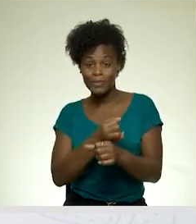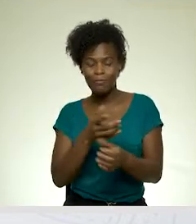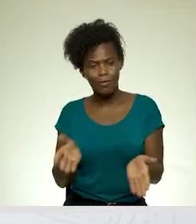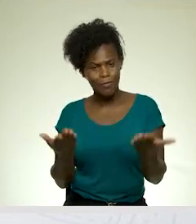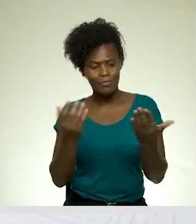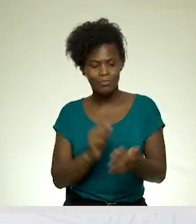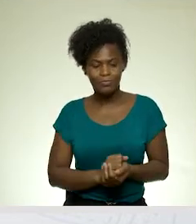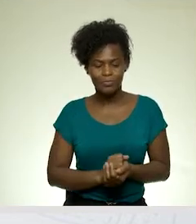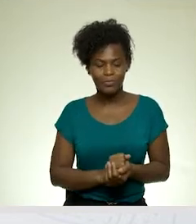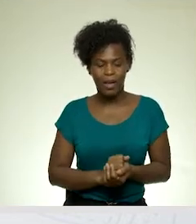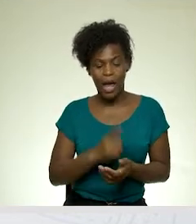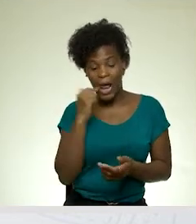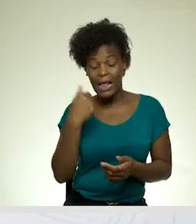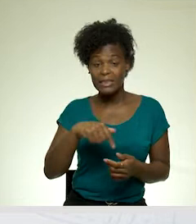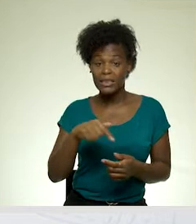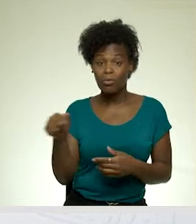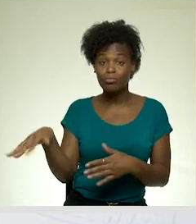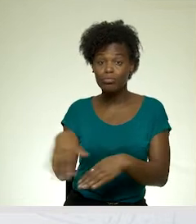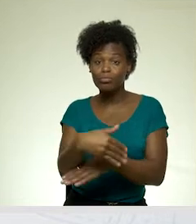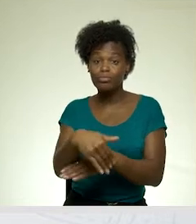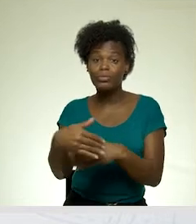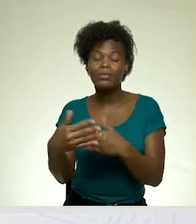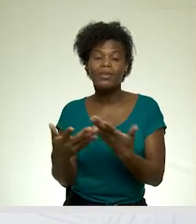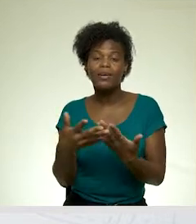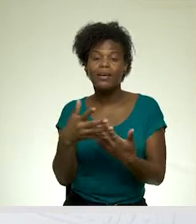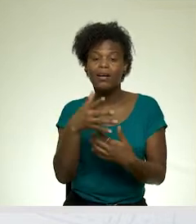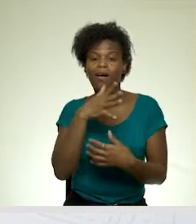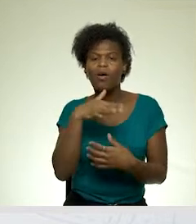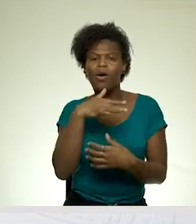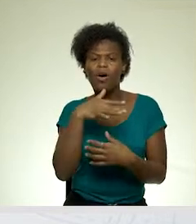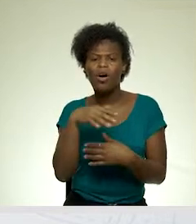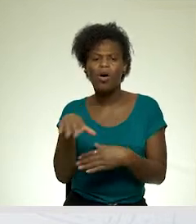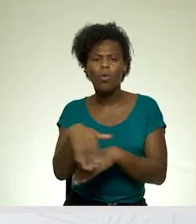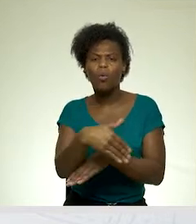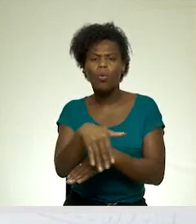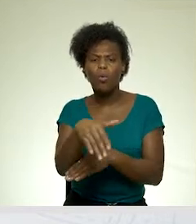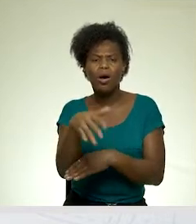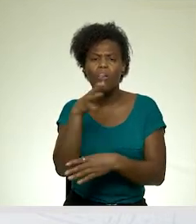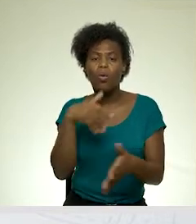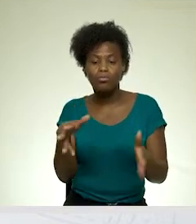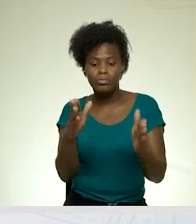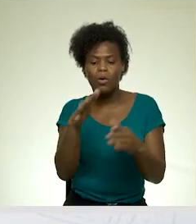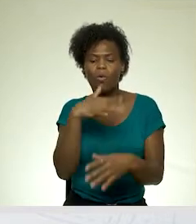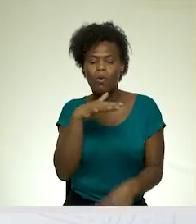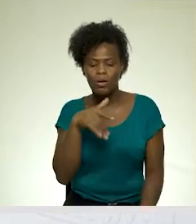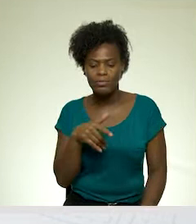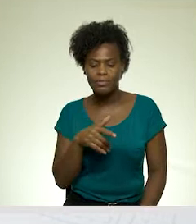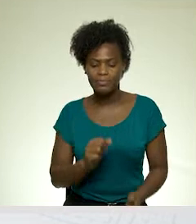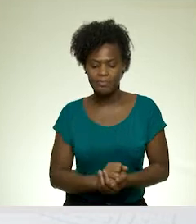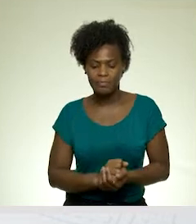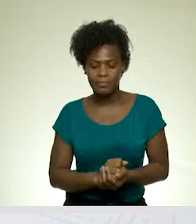Il existe une cour. Où se trouve la cour? Fais attention à l'image. Tu l'as